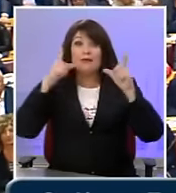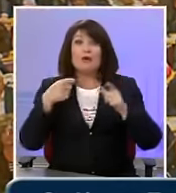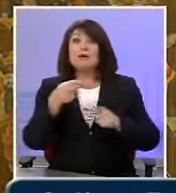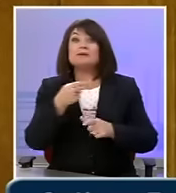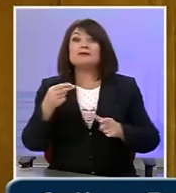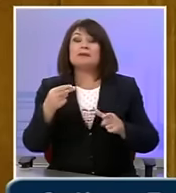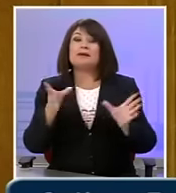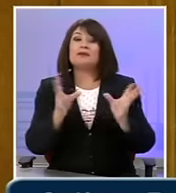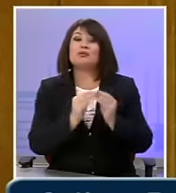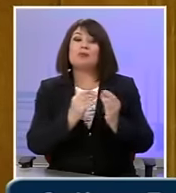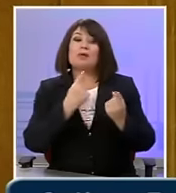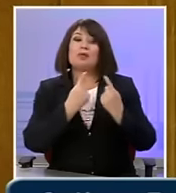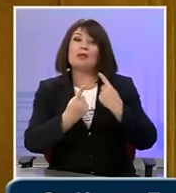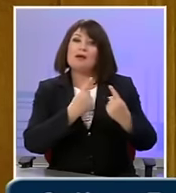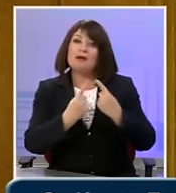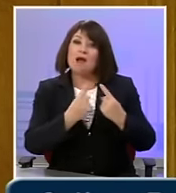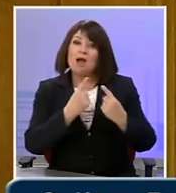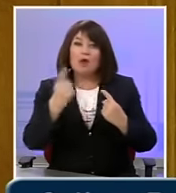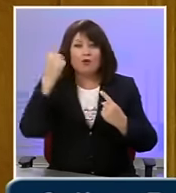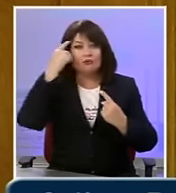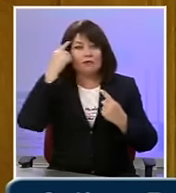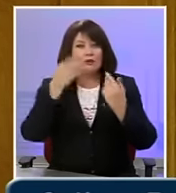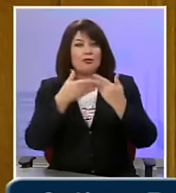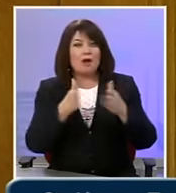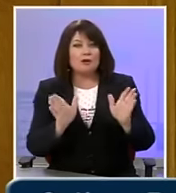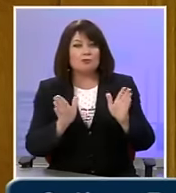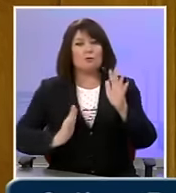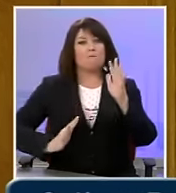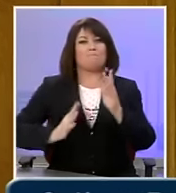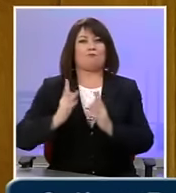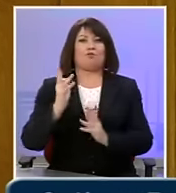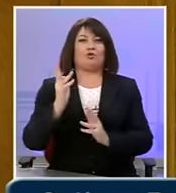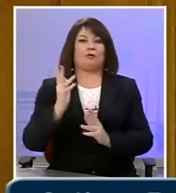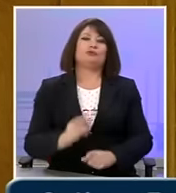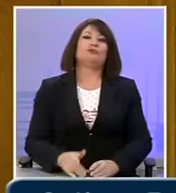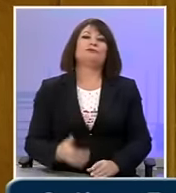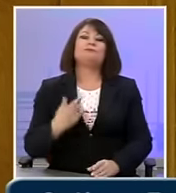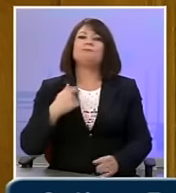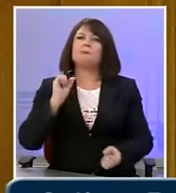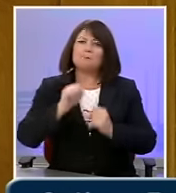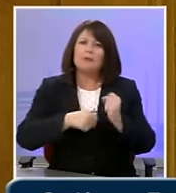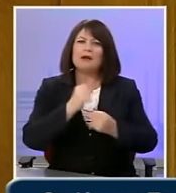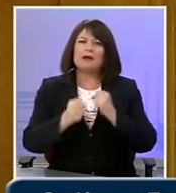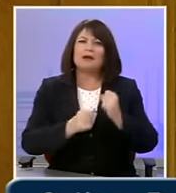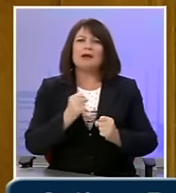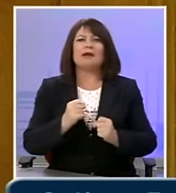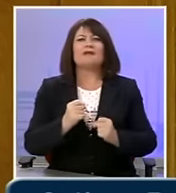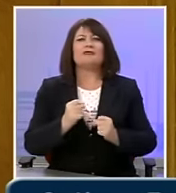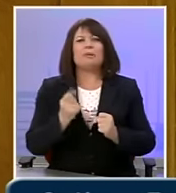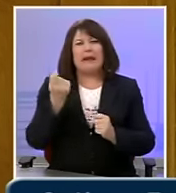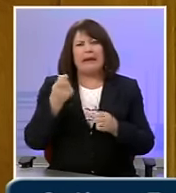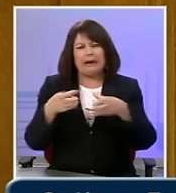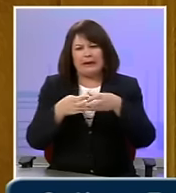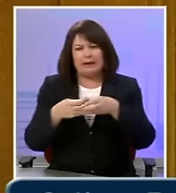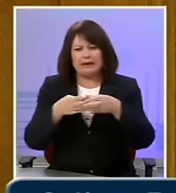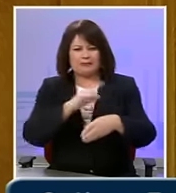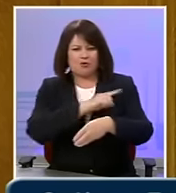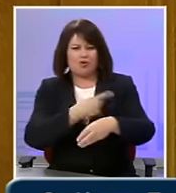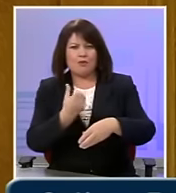διάλογος, το ανοιχτό πνεύμα και η πρόοδος. Ο αγώνας κατά της ολιγαρχίας, των